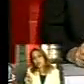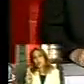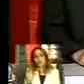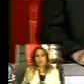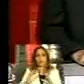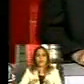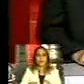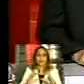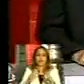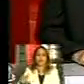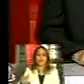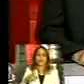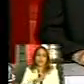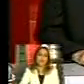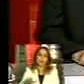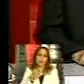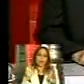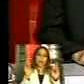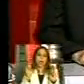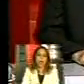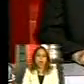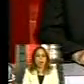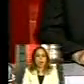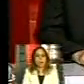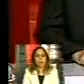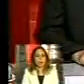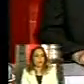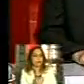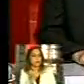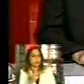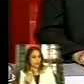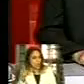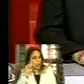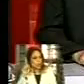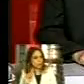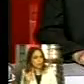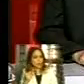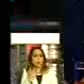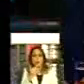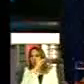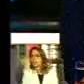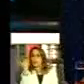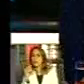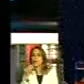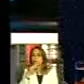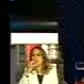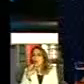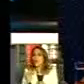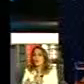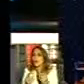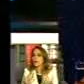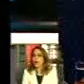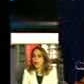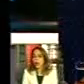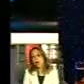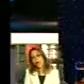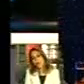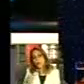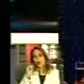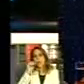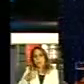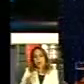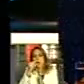השכונתי. מרב, את לא חושבת שהיום אומרים כמה חברה מותר לשלם למנהל שלה, מחר יגידו, אולי הלך ציבורי נורא קשה כלפי איזה